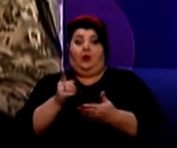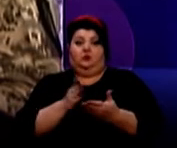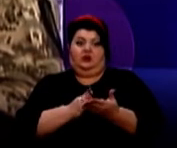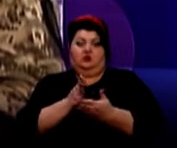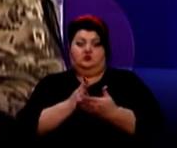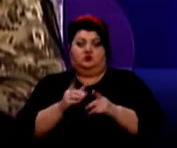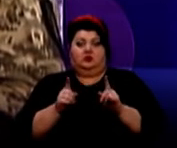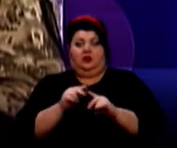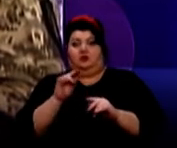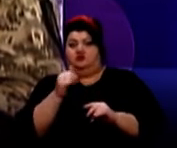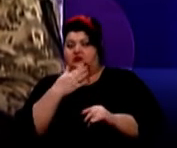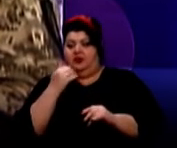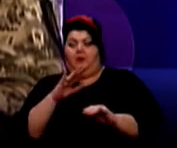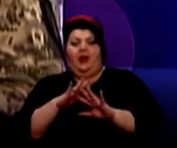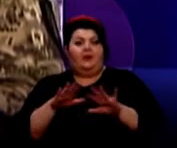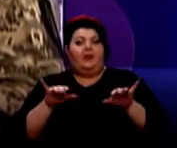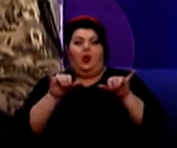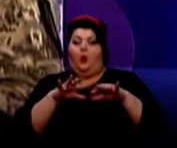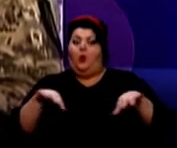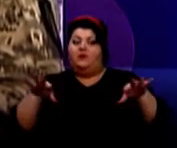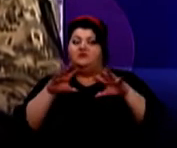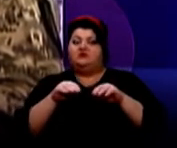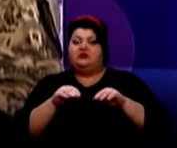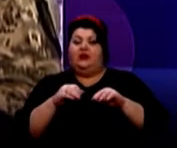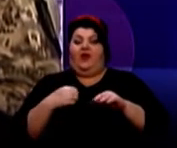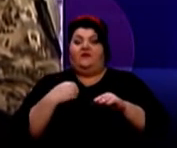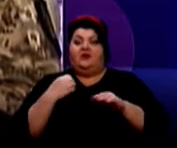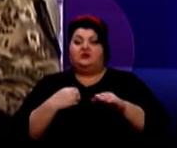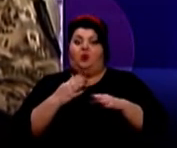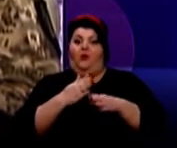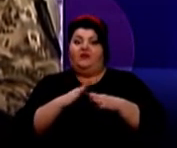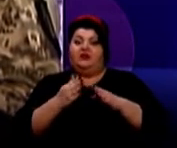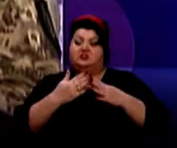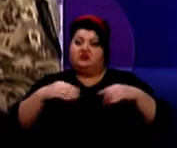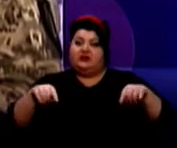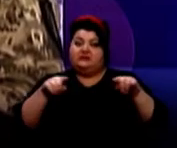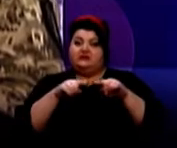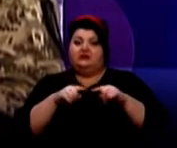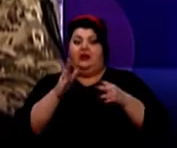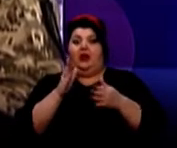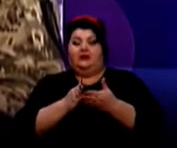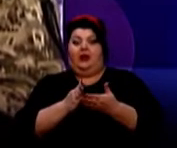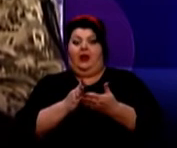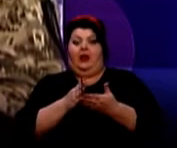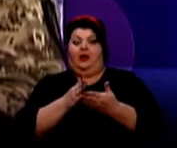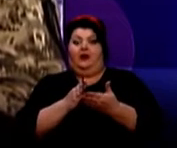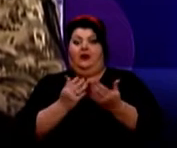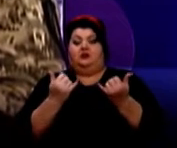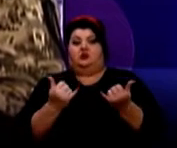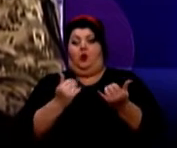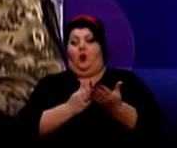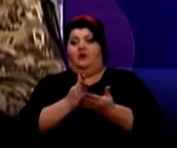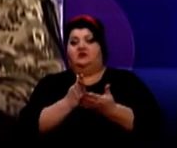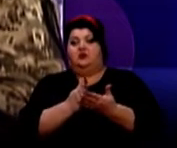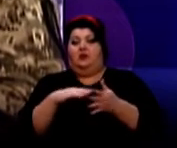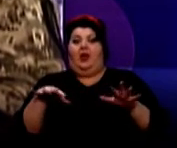чи нема. Тому що не в усіх військових частинах є військовослужбовці строкової служби. Але всі, хто буде призиватися, в першу